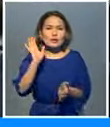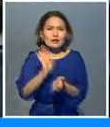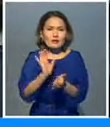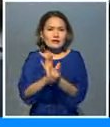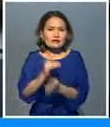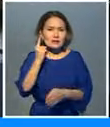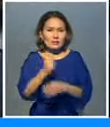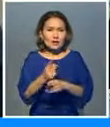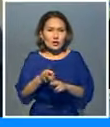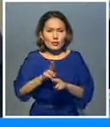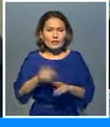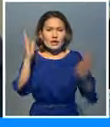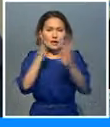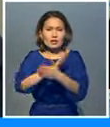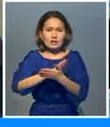талаптарды сақтауы тиіс.